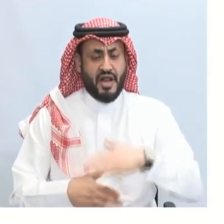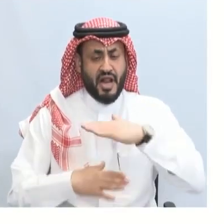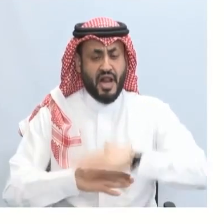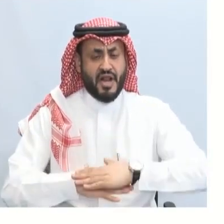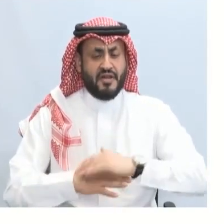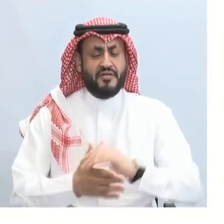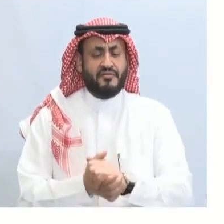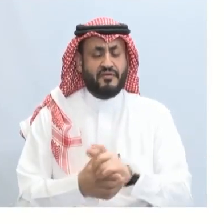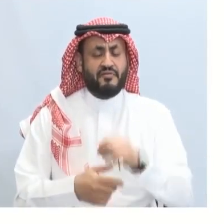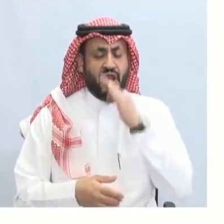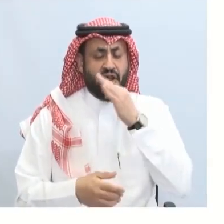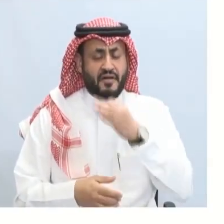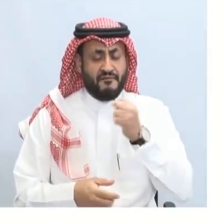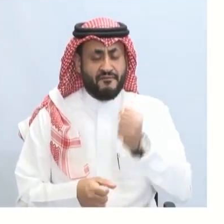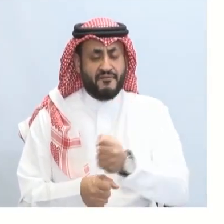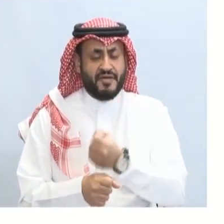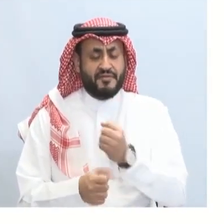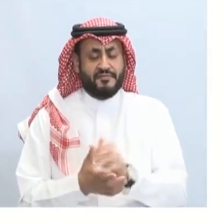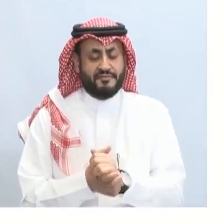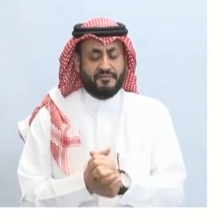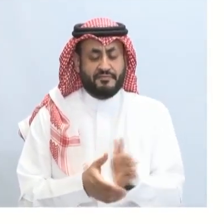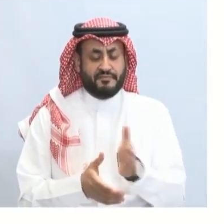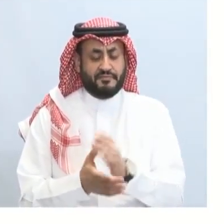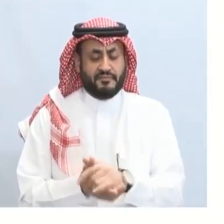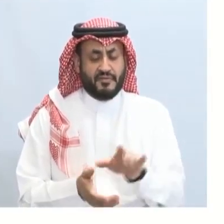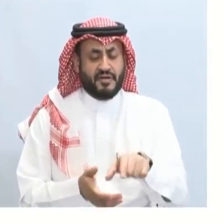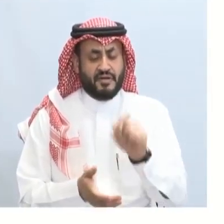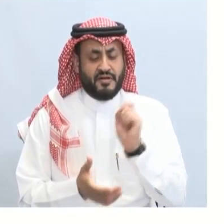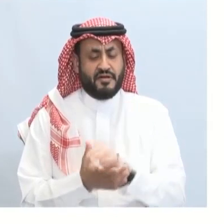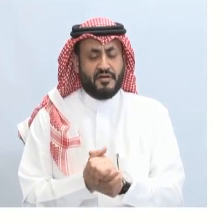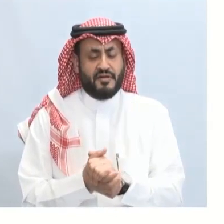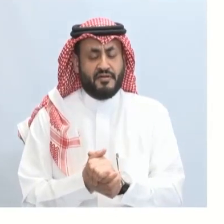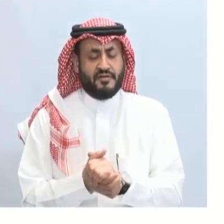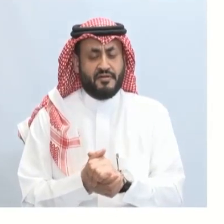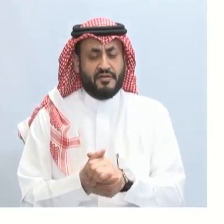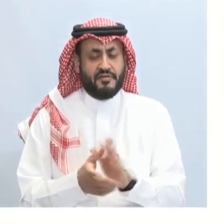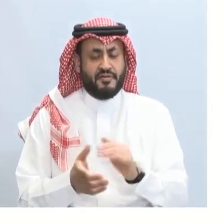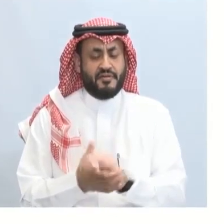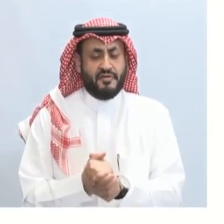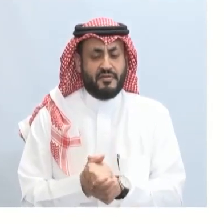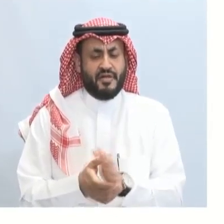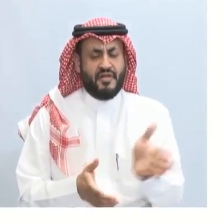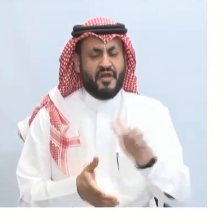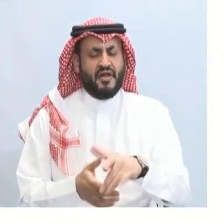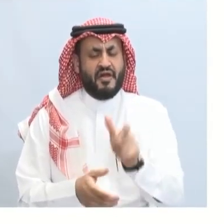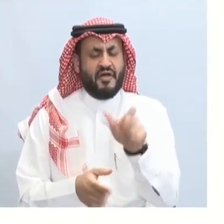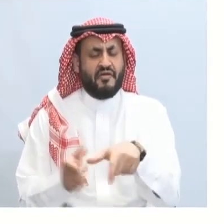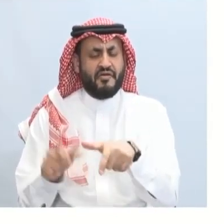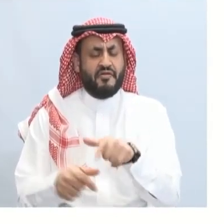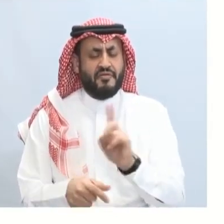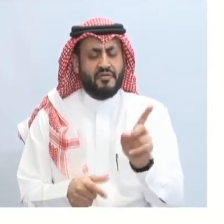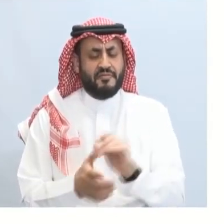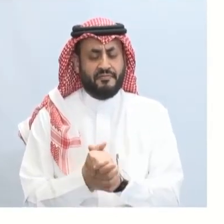بكل ما يصدر عني من قول او عمل ايضا ان اختار ما يناسبني دون اضرار